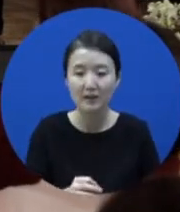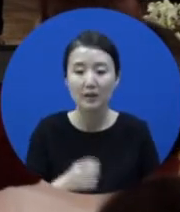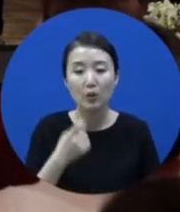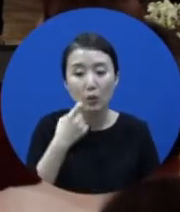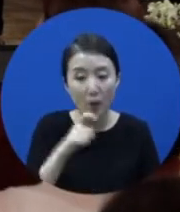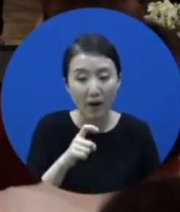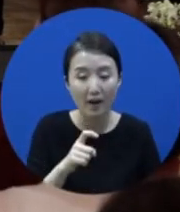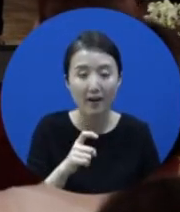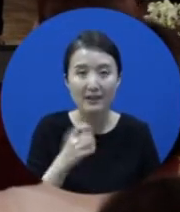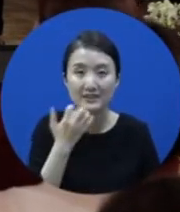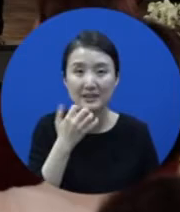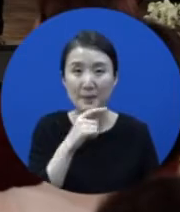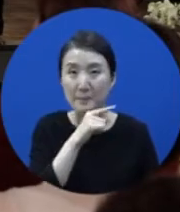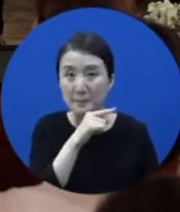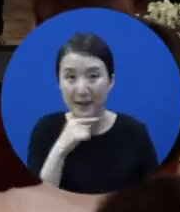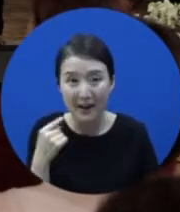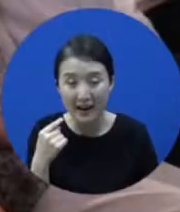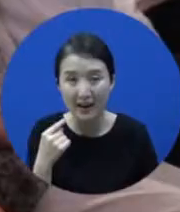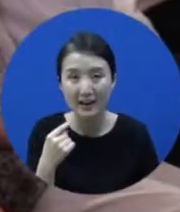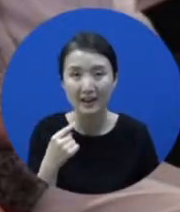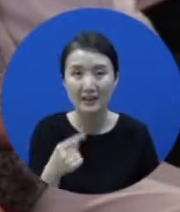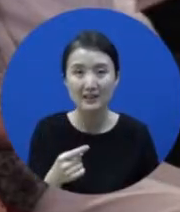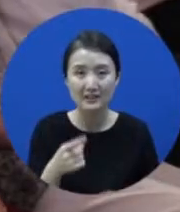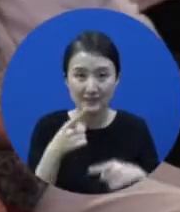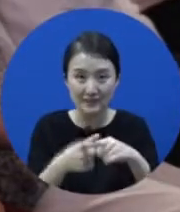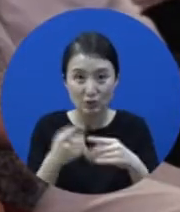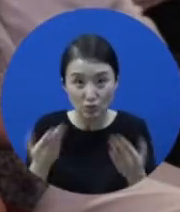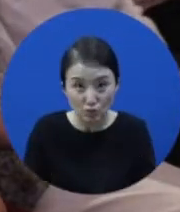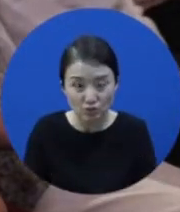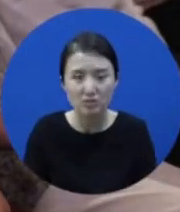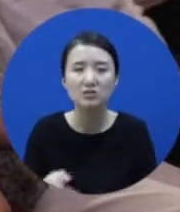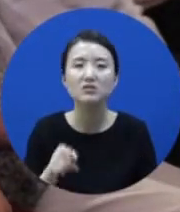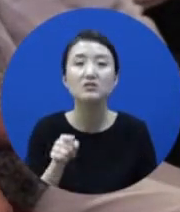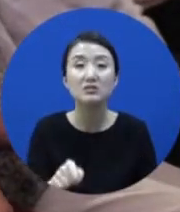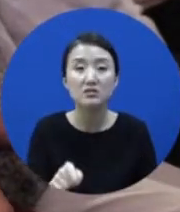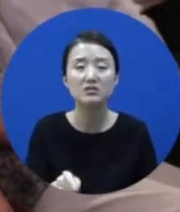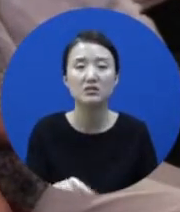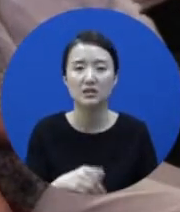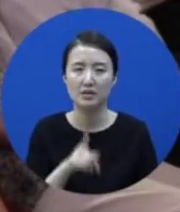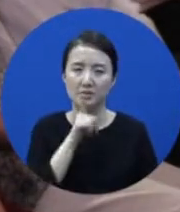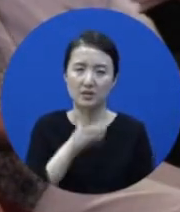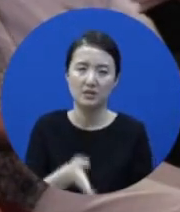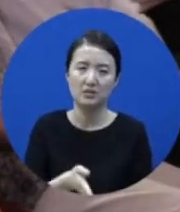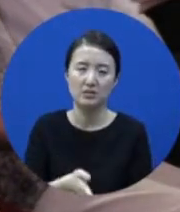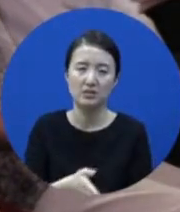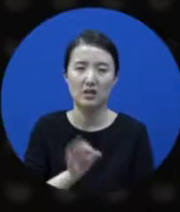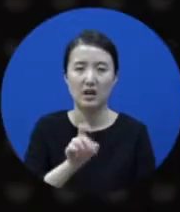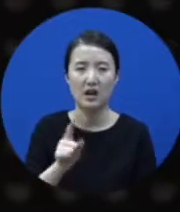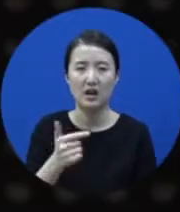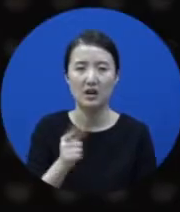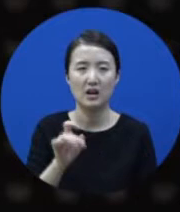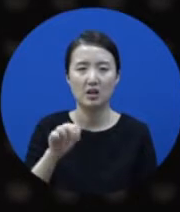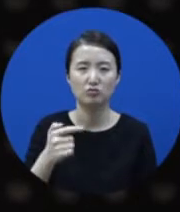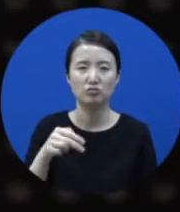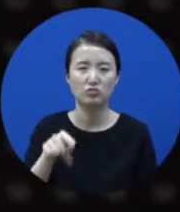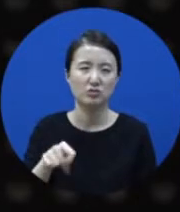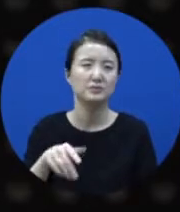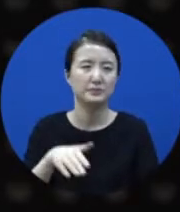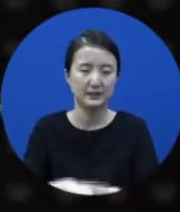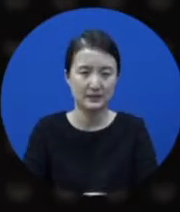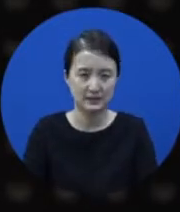해놨어요. 바로 이게 아나운서 화법이에요. 자, 아나운서 화법의 첫 번째 끊어 읽기를 합니다.